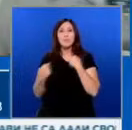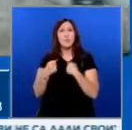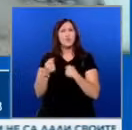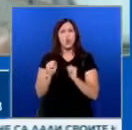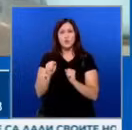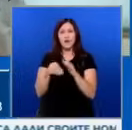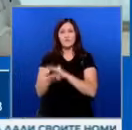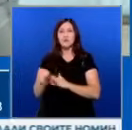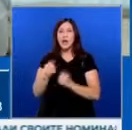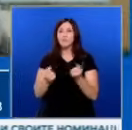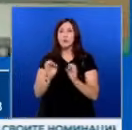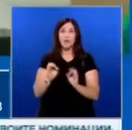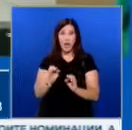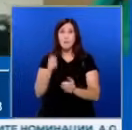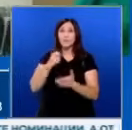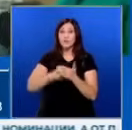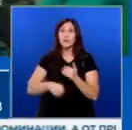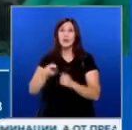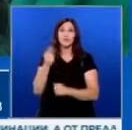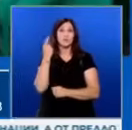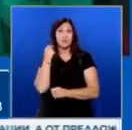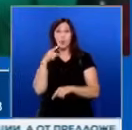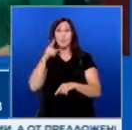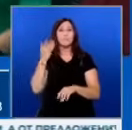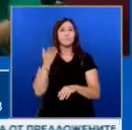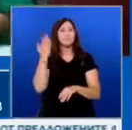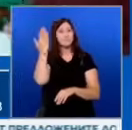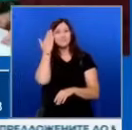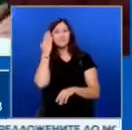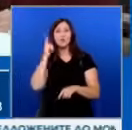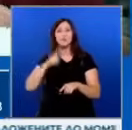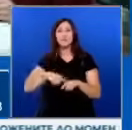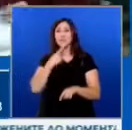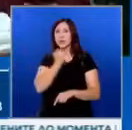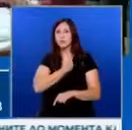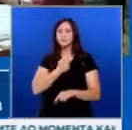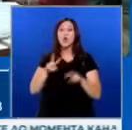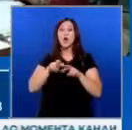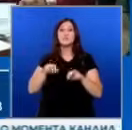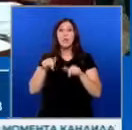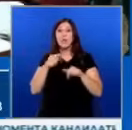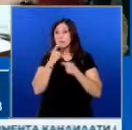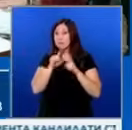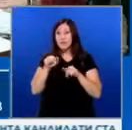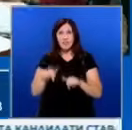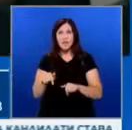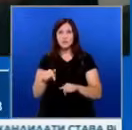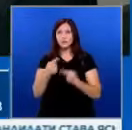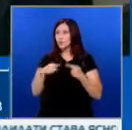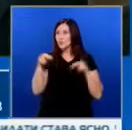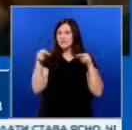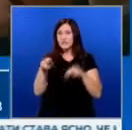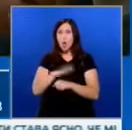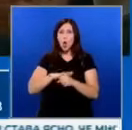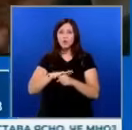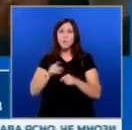потвърди казаното вчера от подсъдимия за убийството. Разпитаните днес други свидетели, основно от приятелския кръг на Митко и